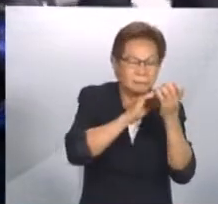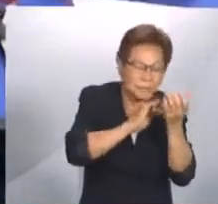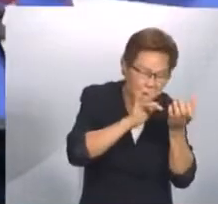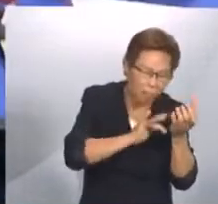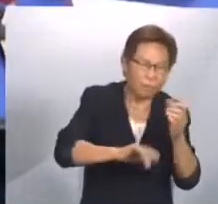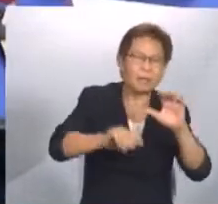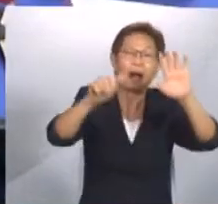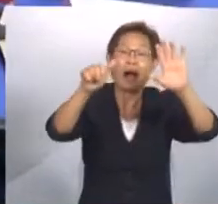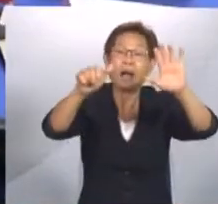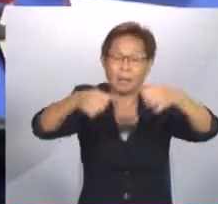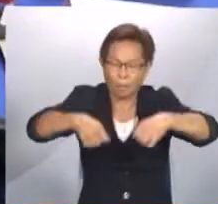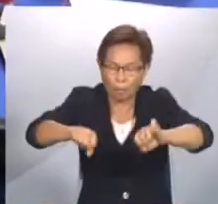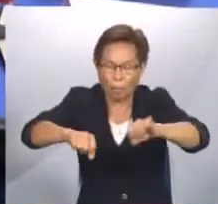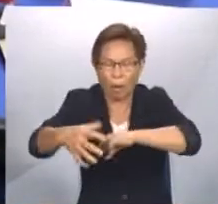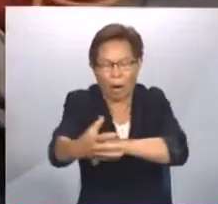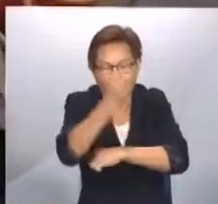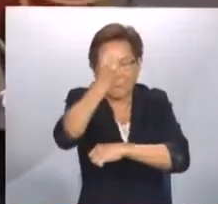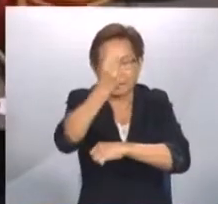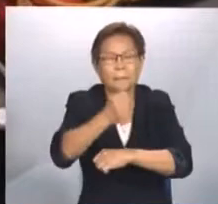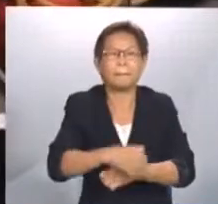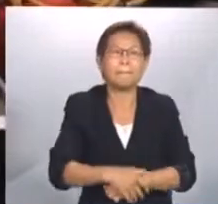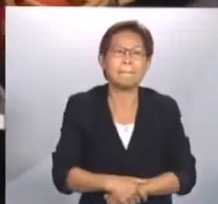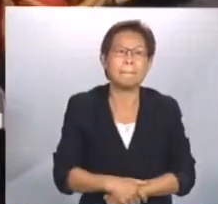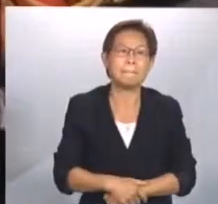6 motosikal.